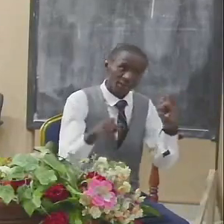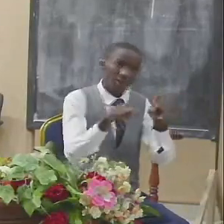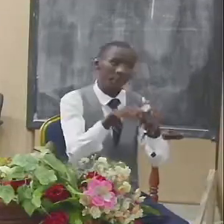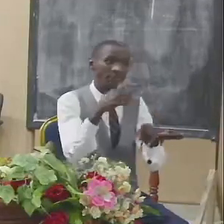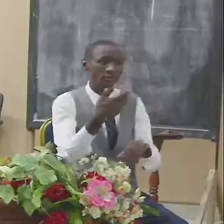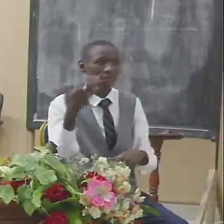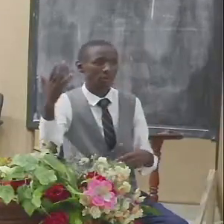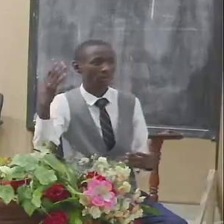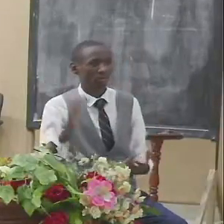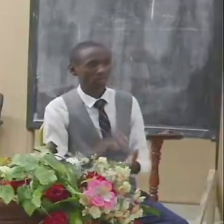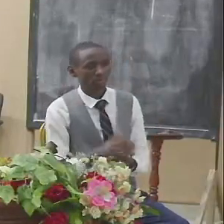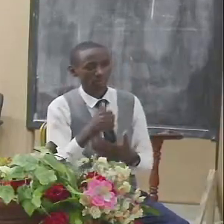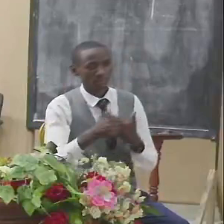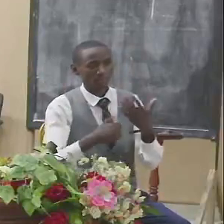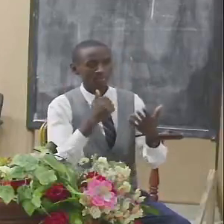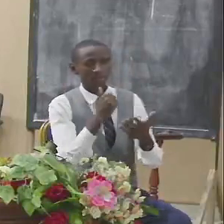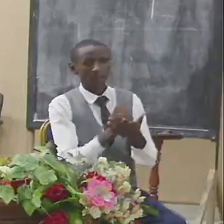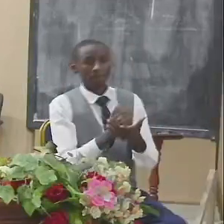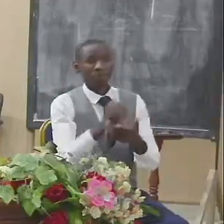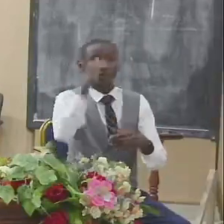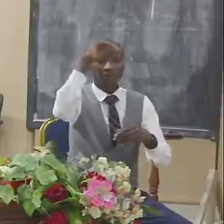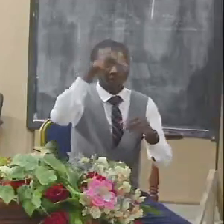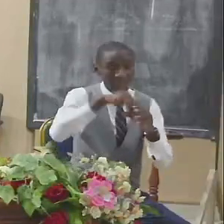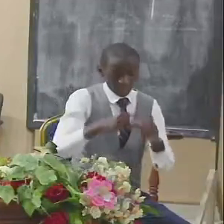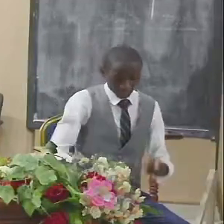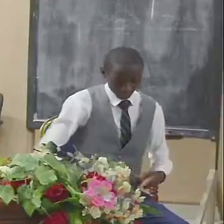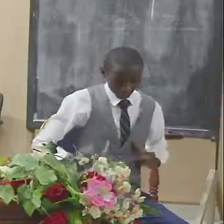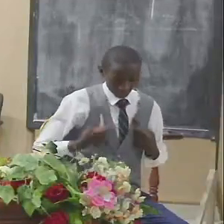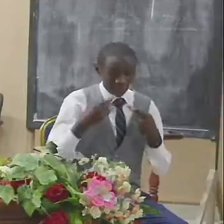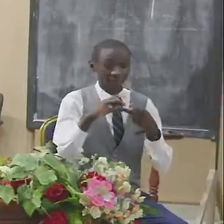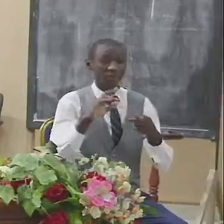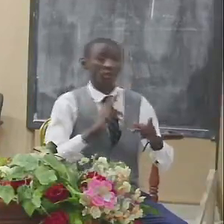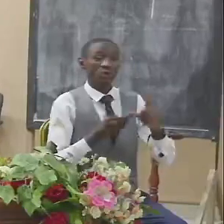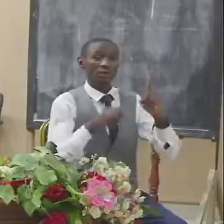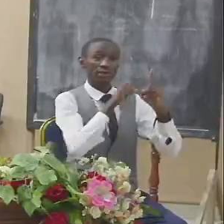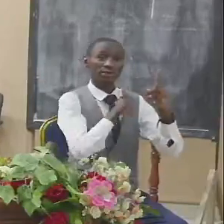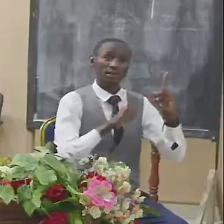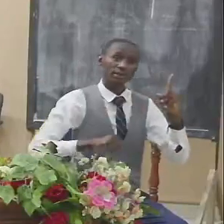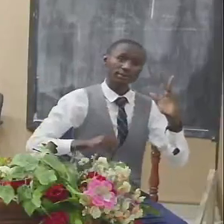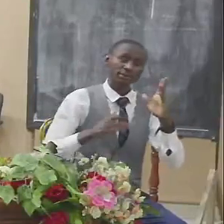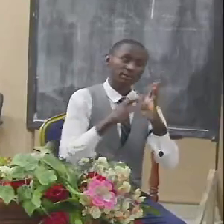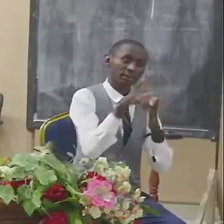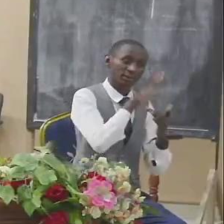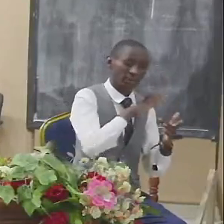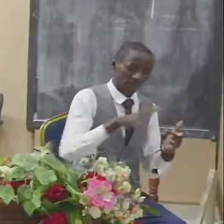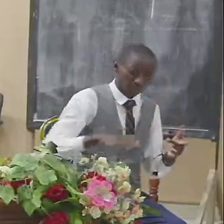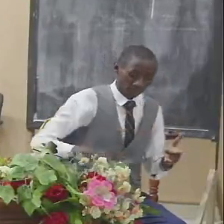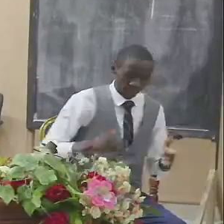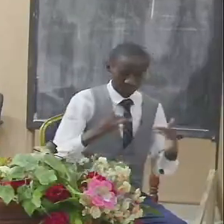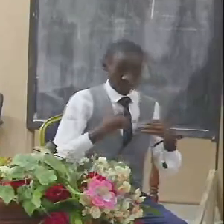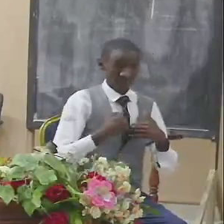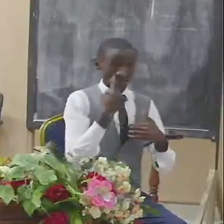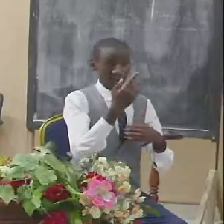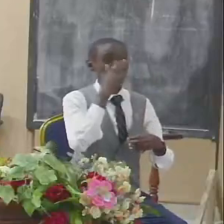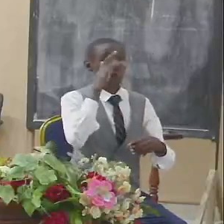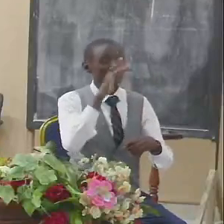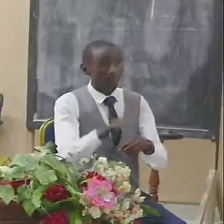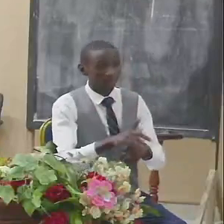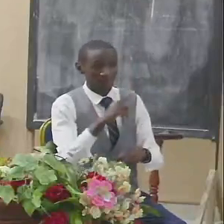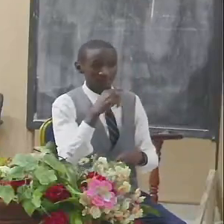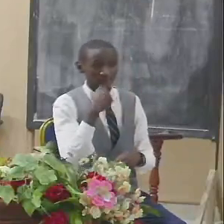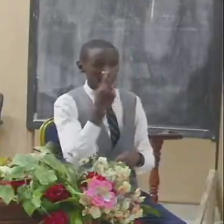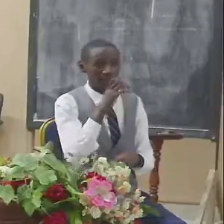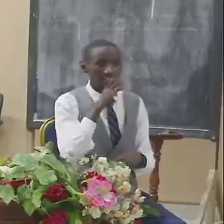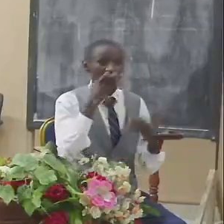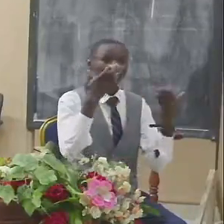itaisha. Oui. Ndio. Dans la vie de notre Seigneur Jésus-Christ. Maisha ya Bwana wetu Yesu Kristo. Il y a eu des promesses qui se sont accomplies.